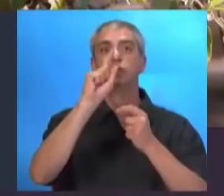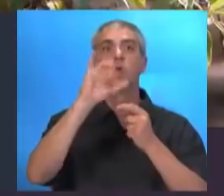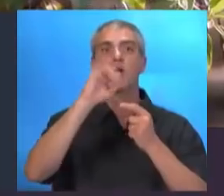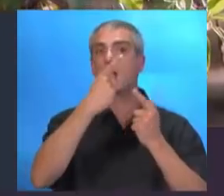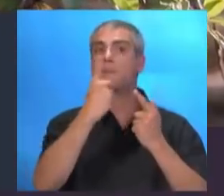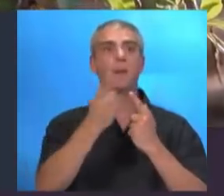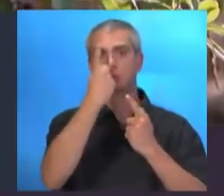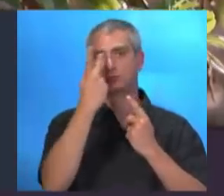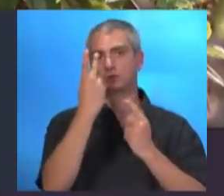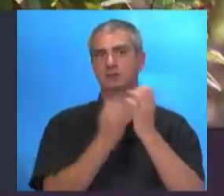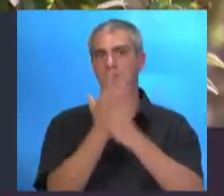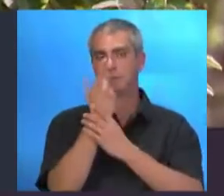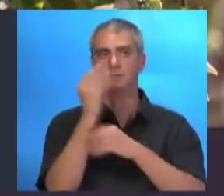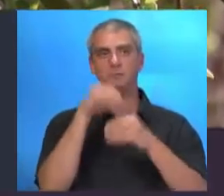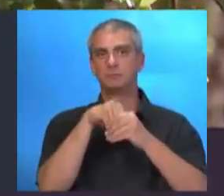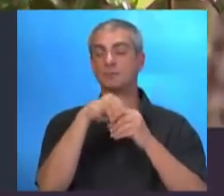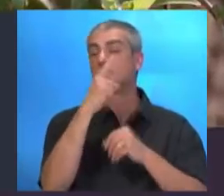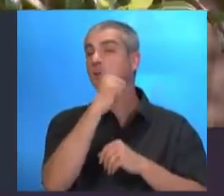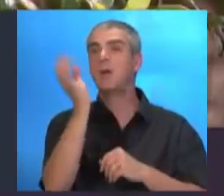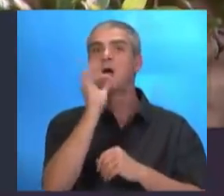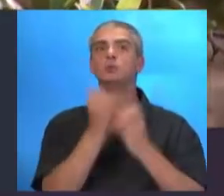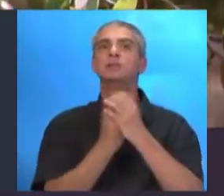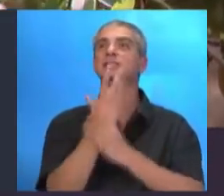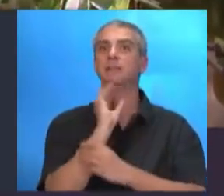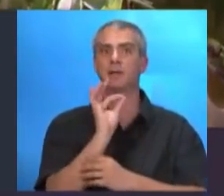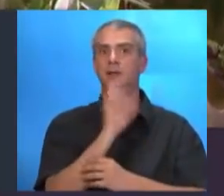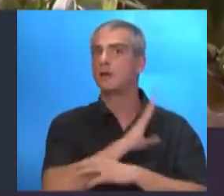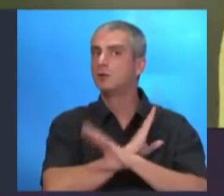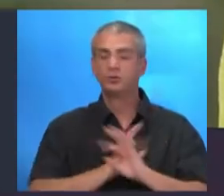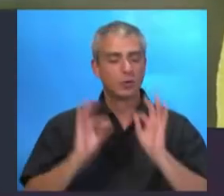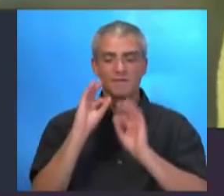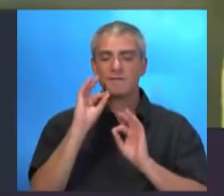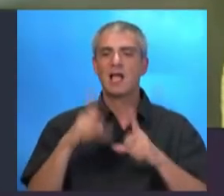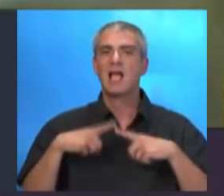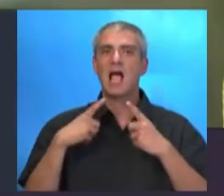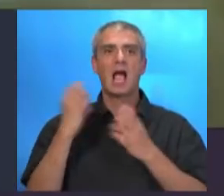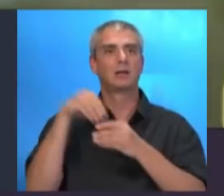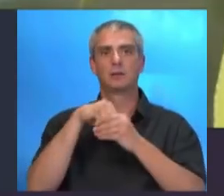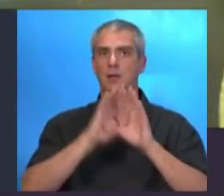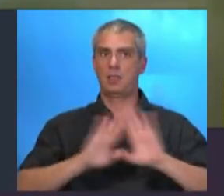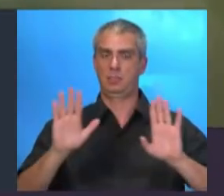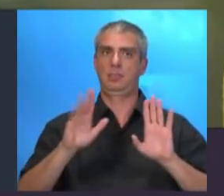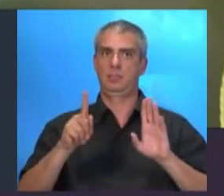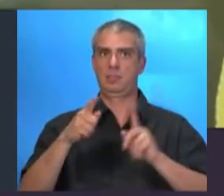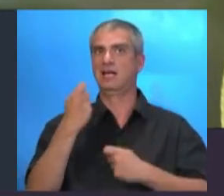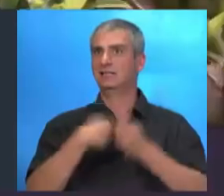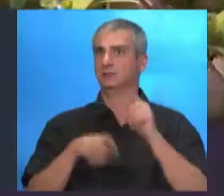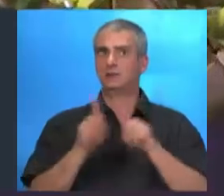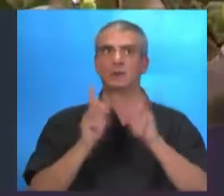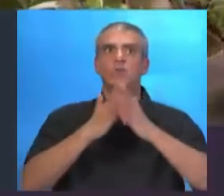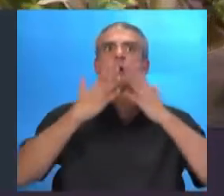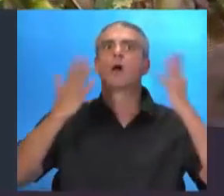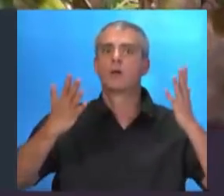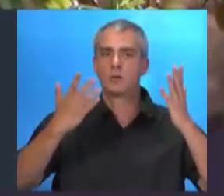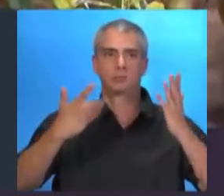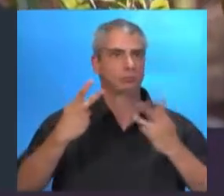בעולם, משני צמחים, הרכב שהוא 100% צמחי, ללא אף רכיב מהחי. בתחום עסקי שהוא עצום,